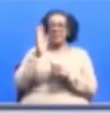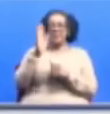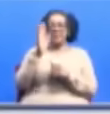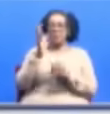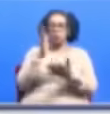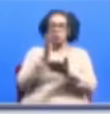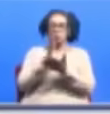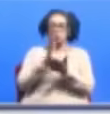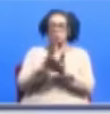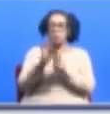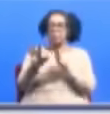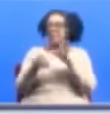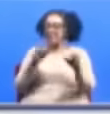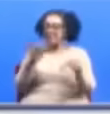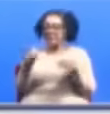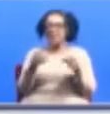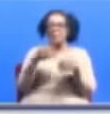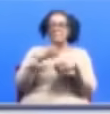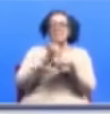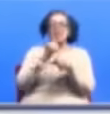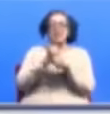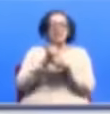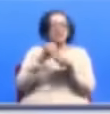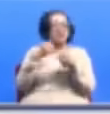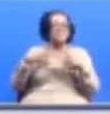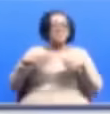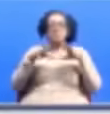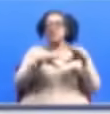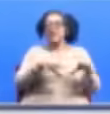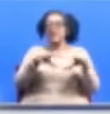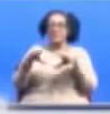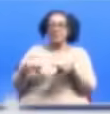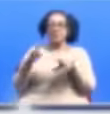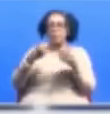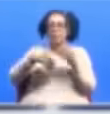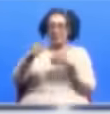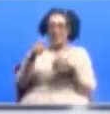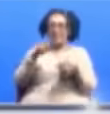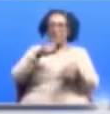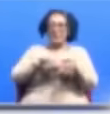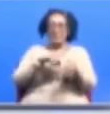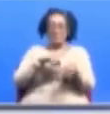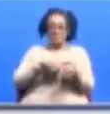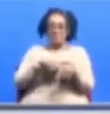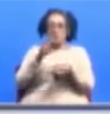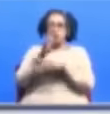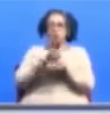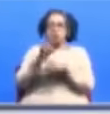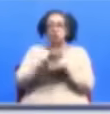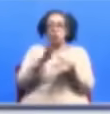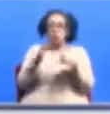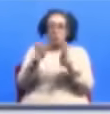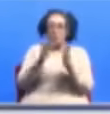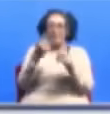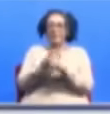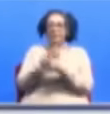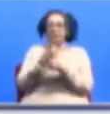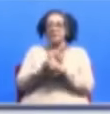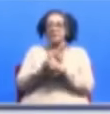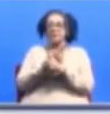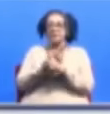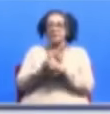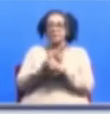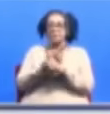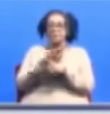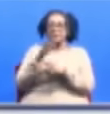ya kuwaibia, kuwatesa na kuwadhulumu wapenzi wake wa kulipwa. Wakati mwingine alitumia mbinu nyinginezo. Meza ya upekuzi ya